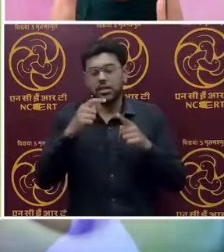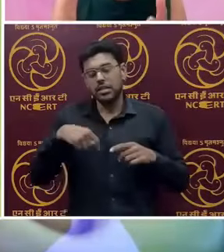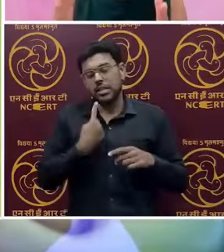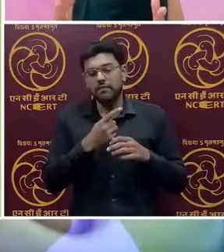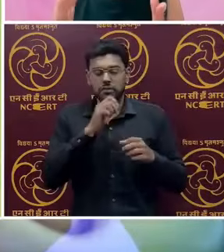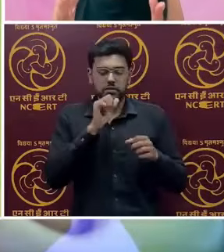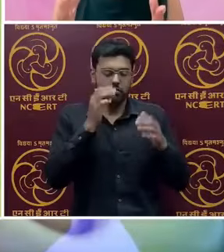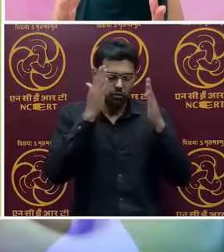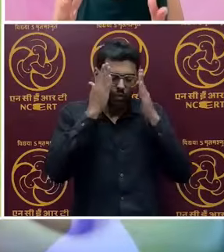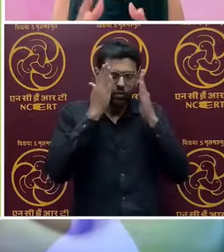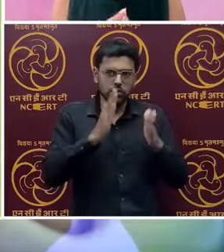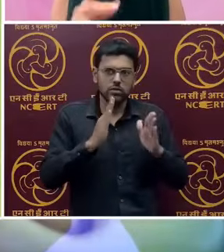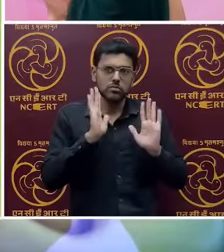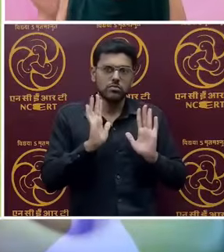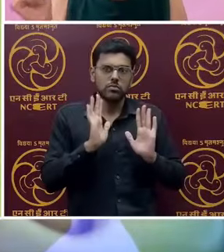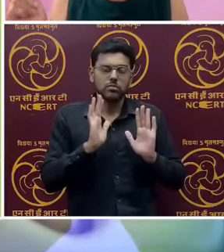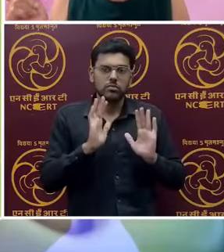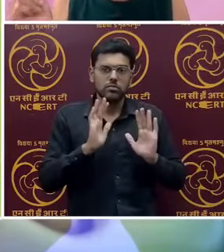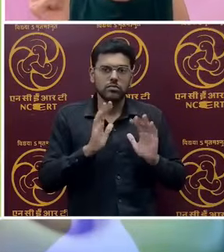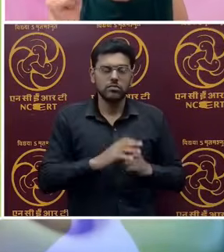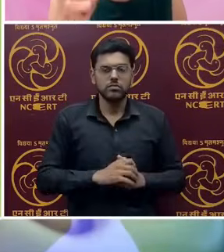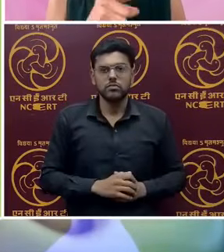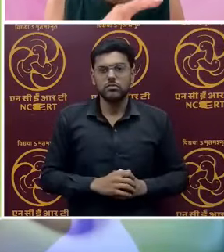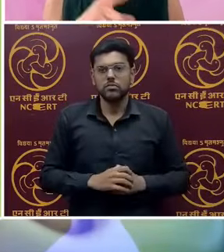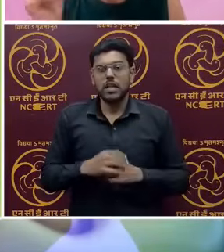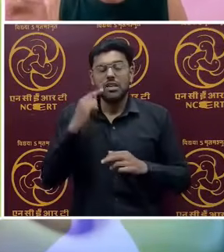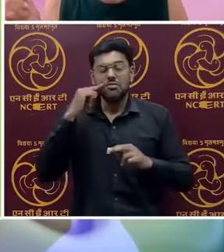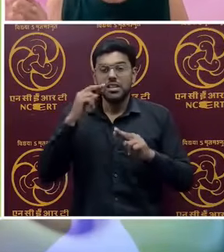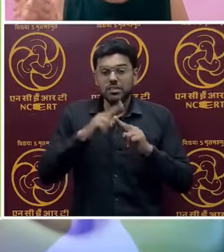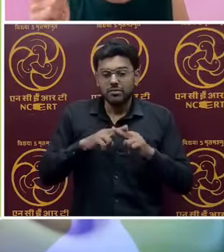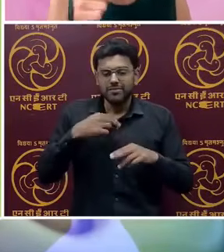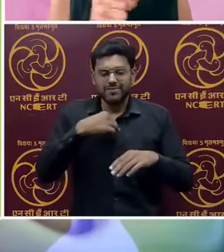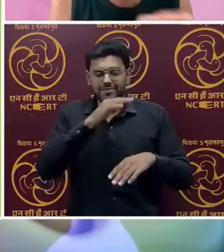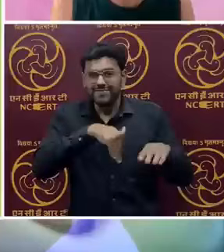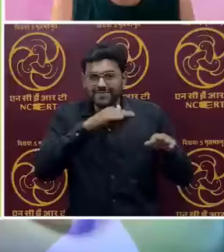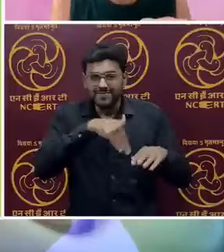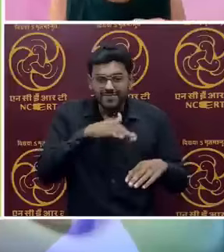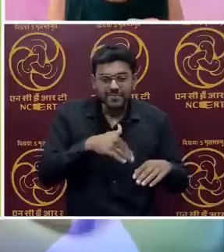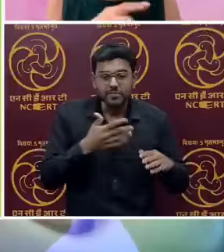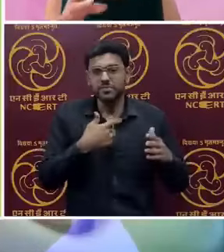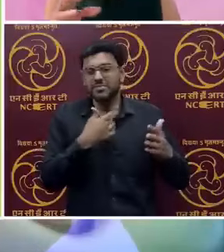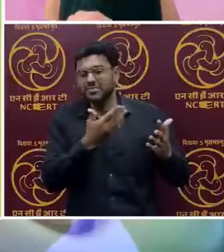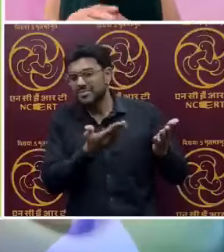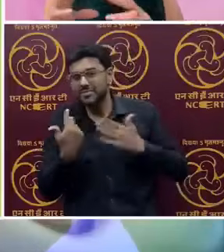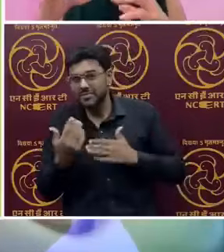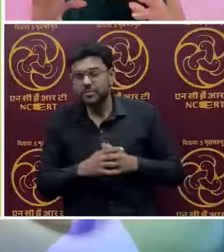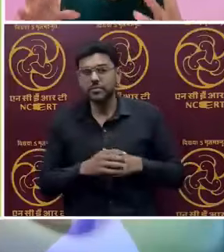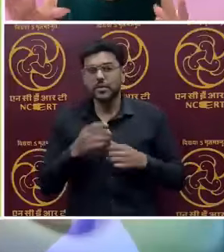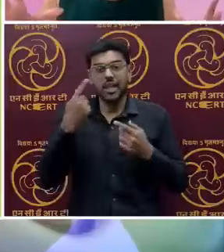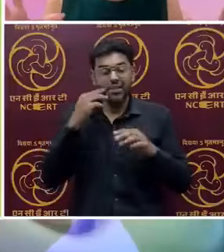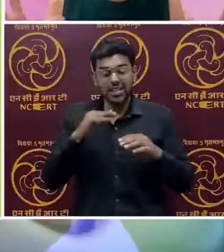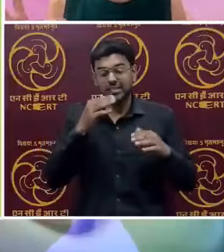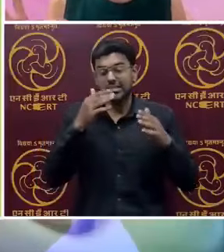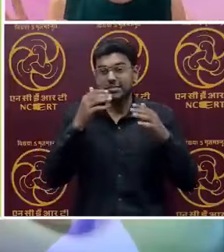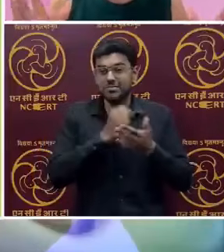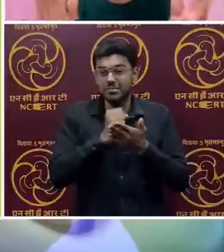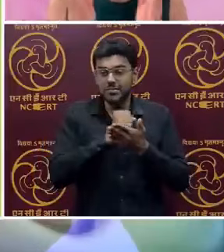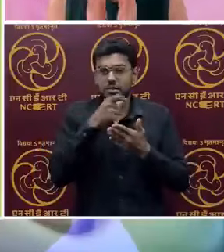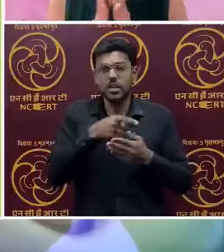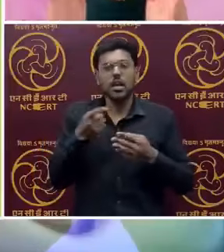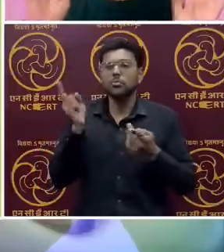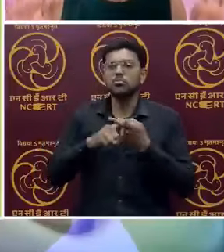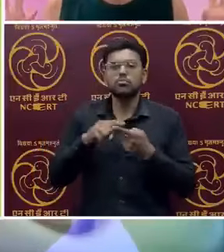रहा है उसी में focus रहेगा. So हम जब उसका attention direct करने का कोशिश करेंगे, it will not